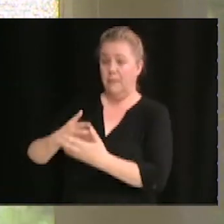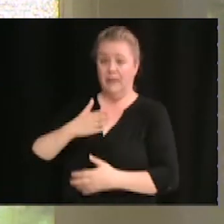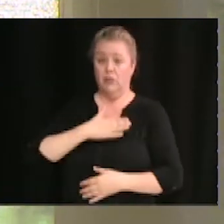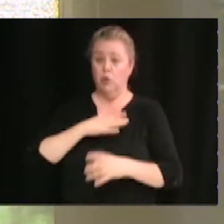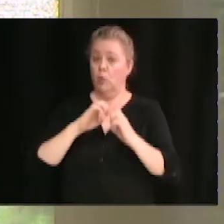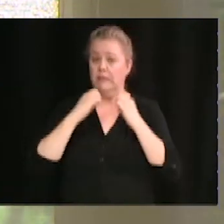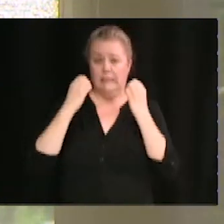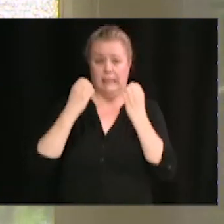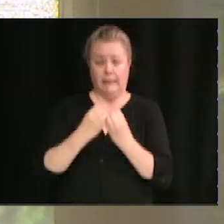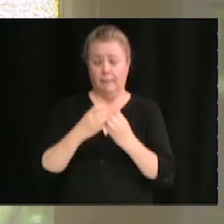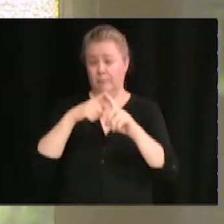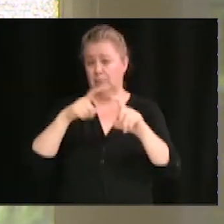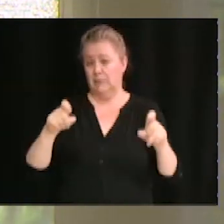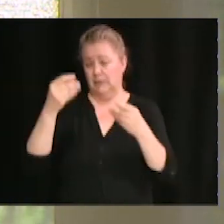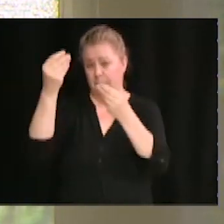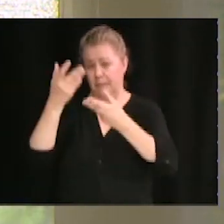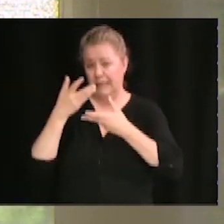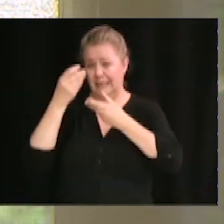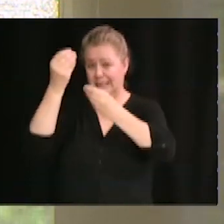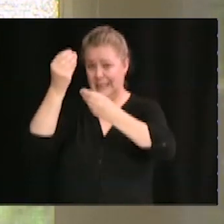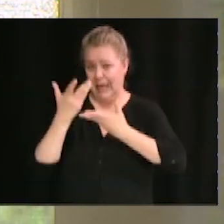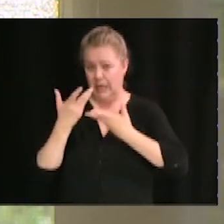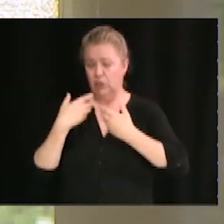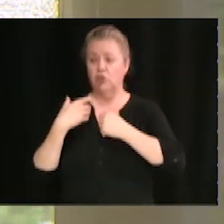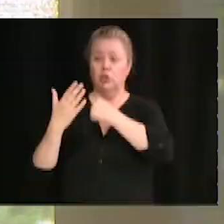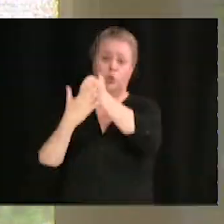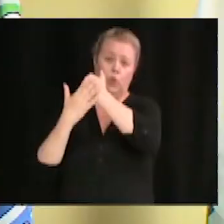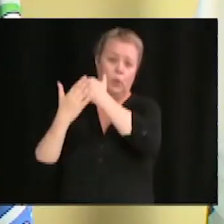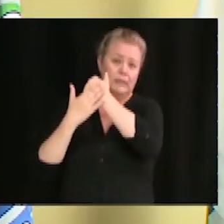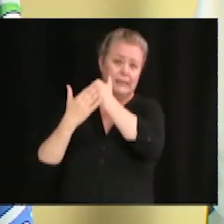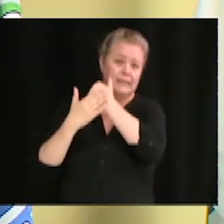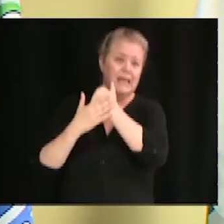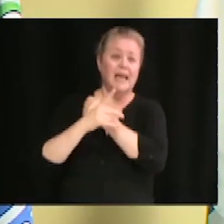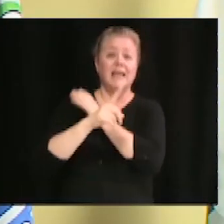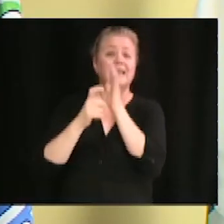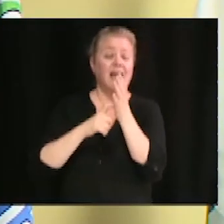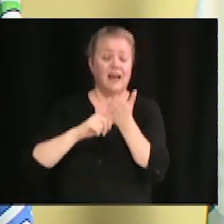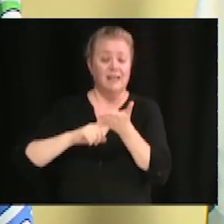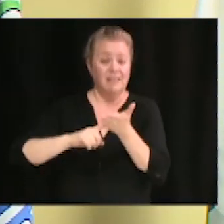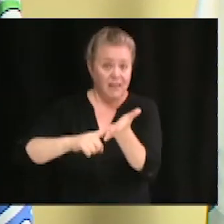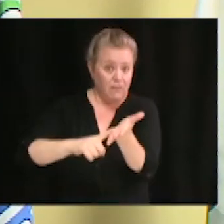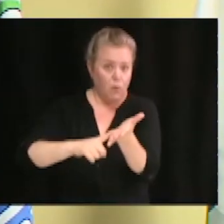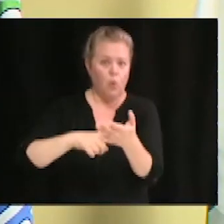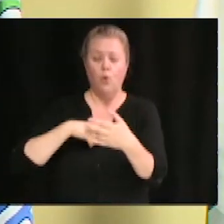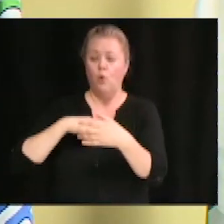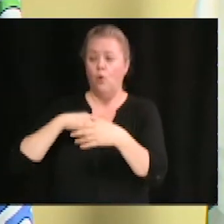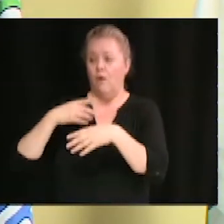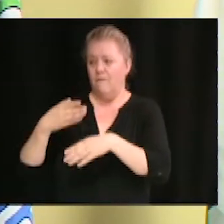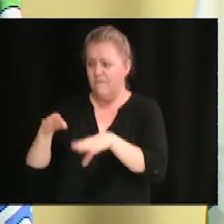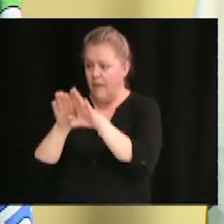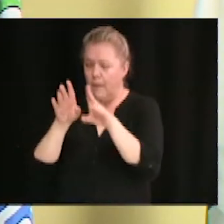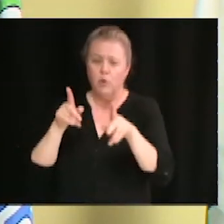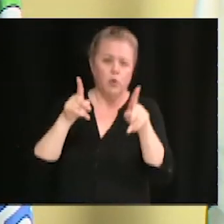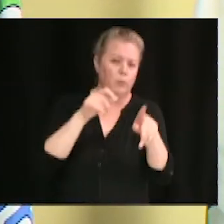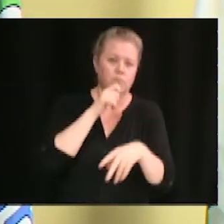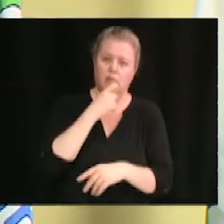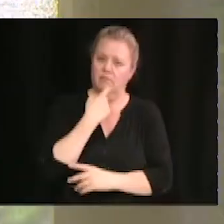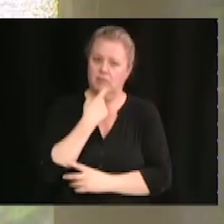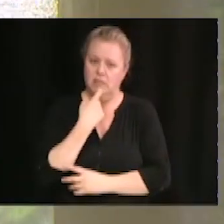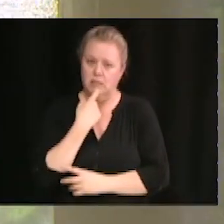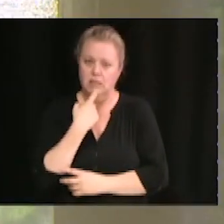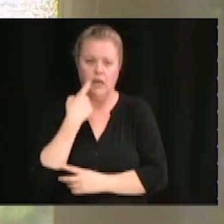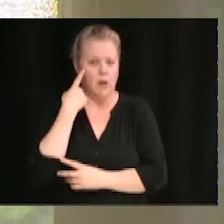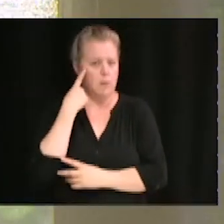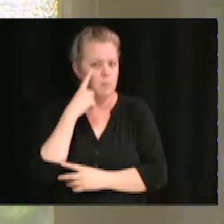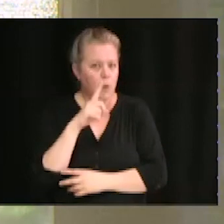de messages et de conseils quand on fait des travaux, des fermetures de rues. Ce n'est pas toujours facile, évidemment, pour les